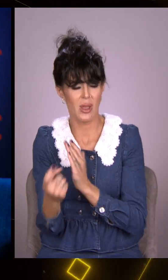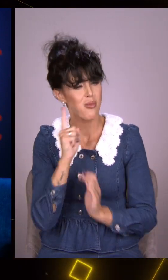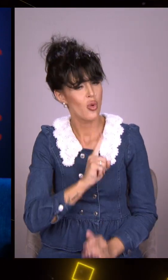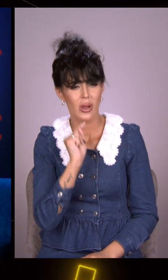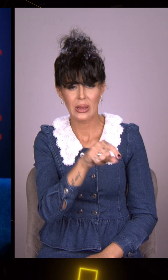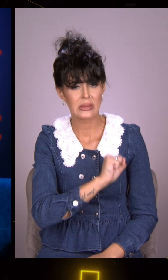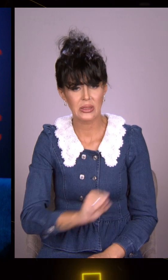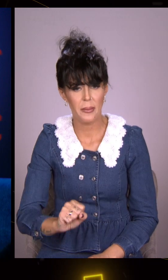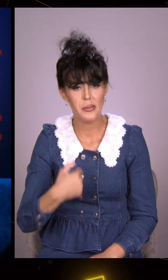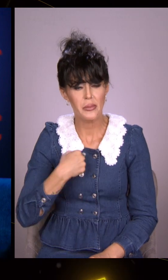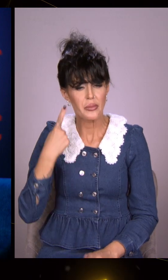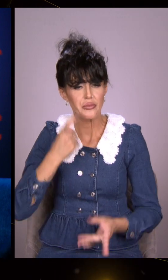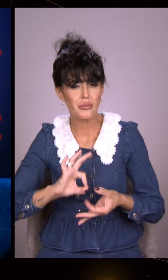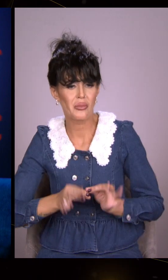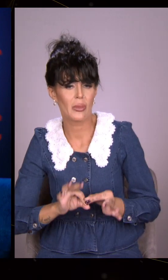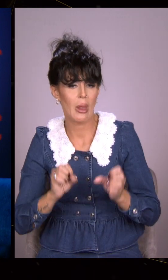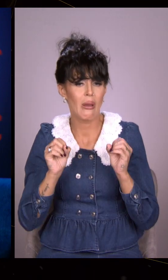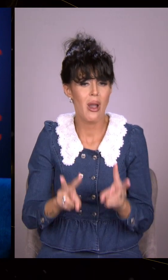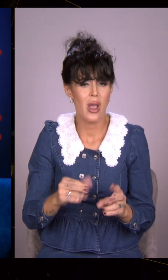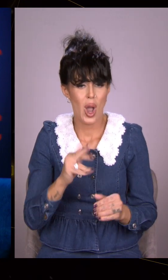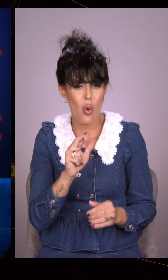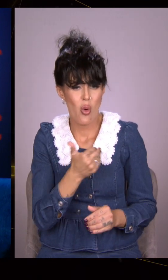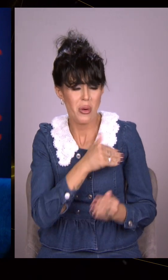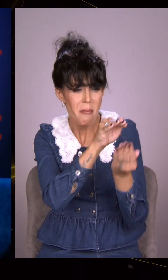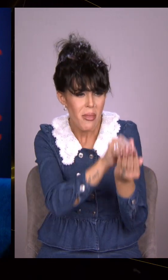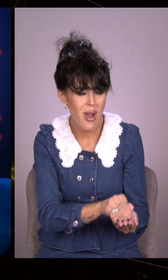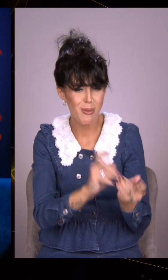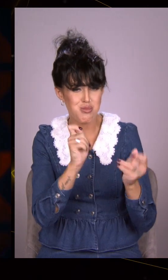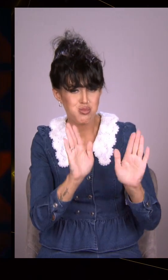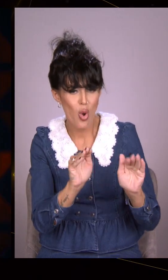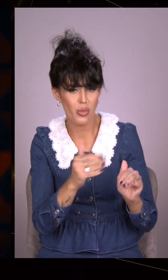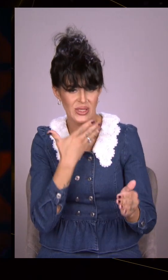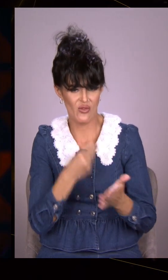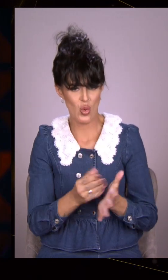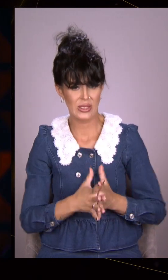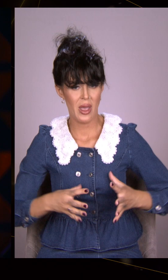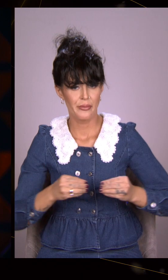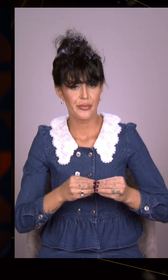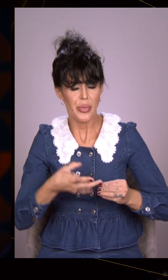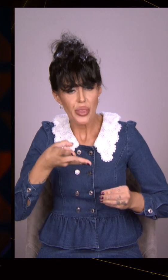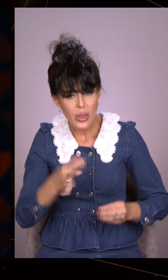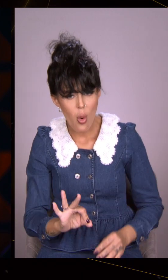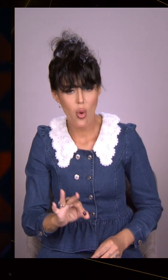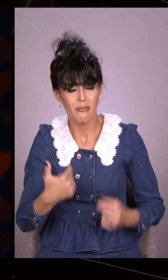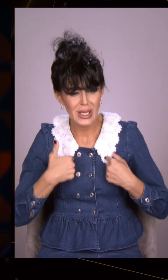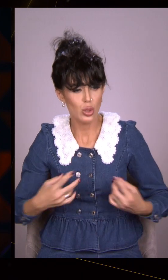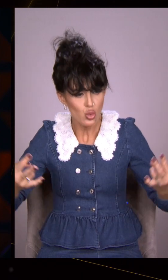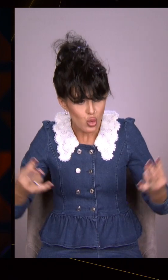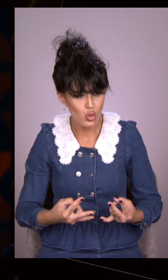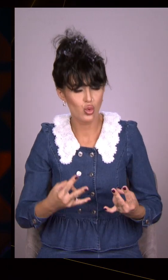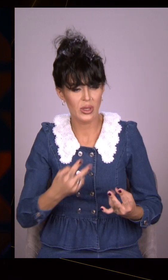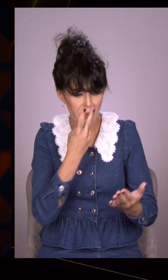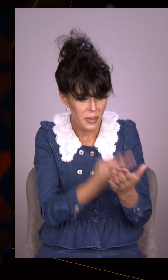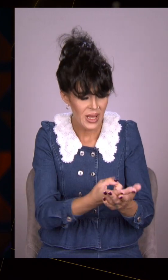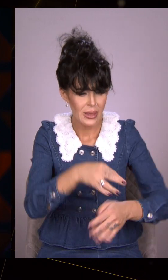я навіть не мала можливості навіть поховати і попрощатися з своєю сім'єю. Але ж все одно вам треба було якось